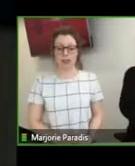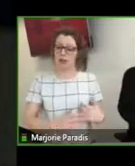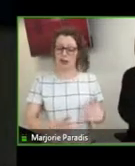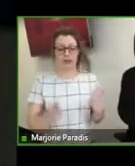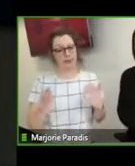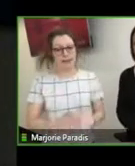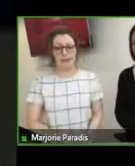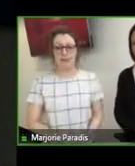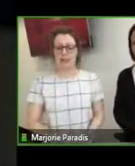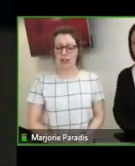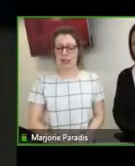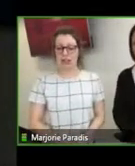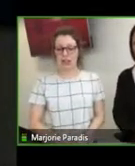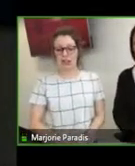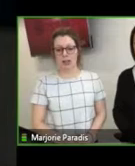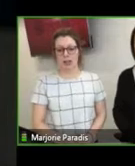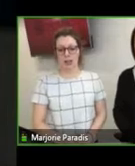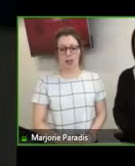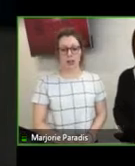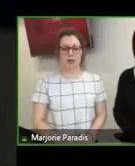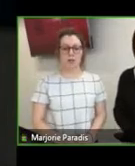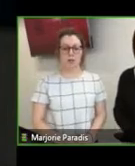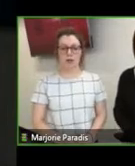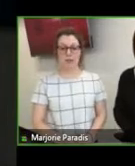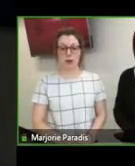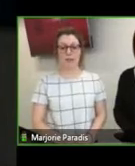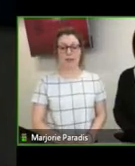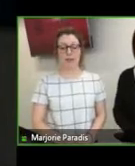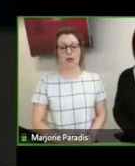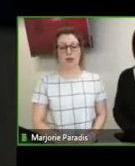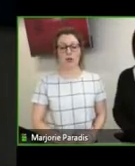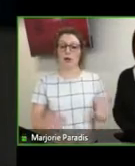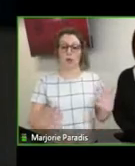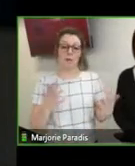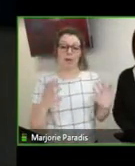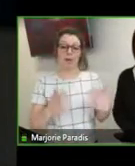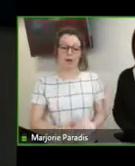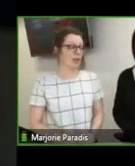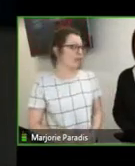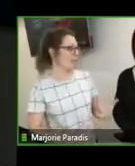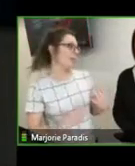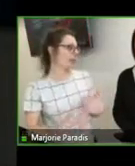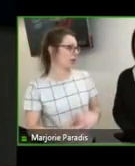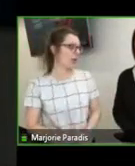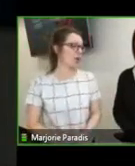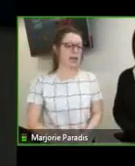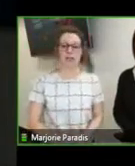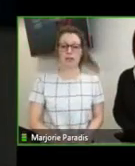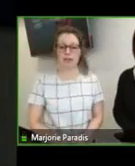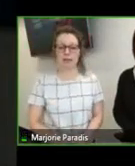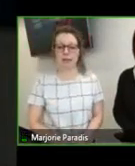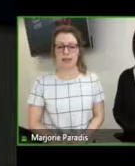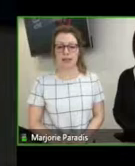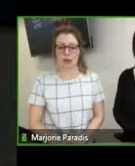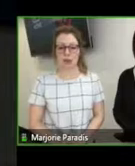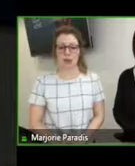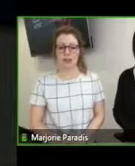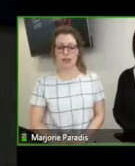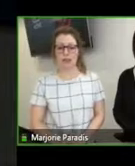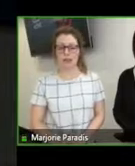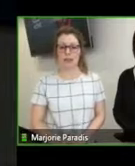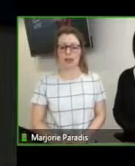pédagogique dans le service national du développement de la personne. Donc, on a le même mandat. Là, on travaille pas mal en collaboration, Fancy, Annie et moi,